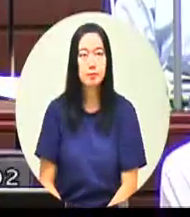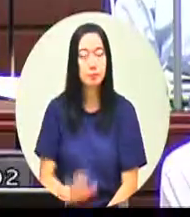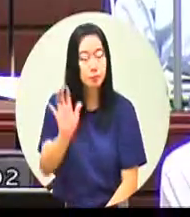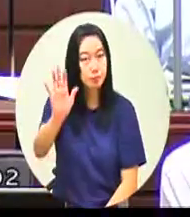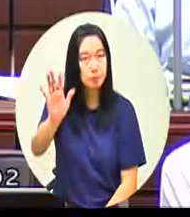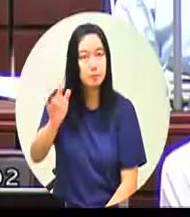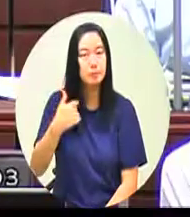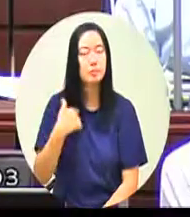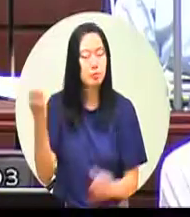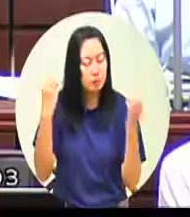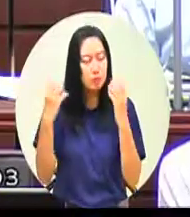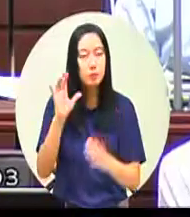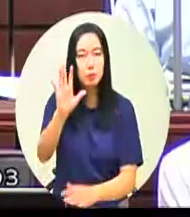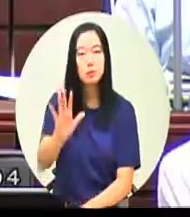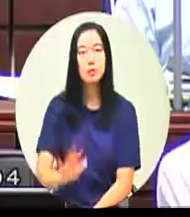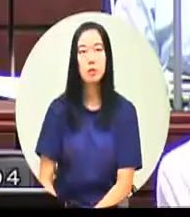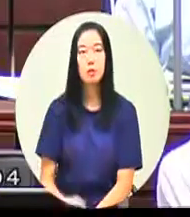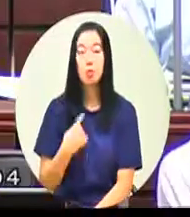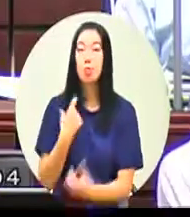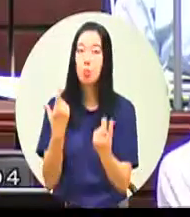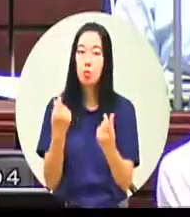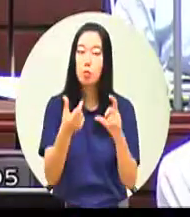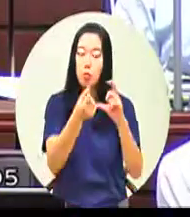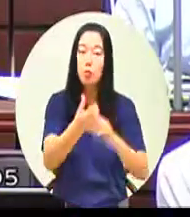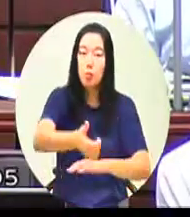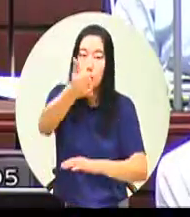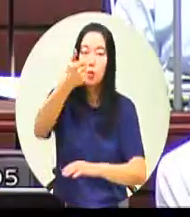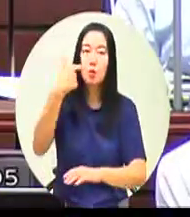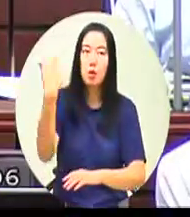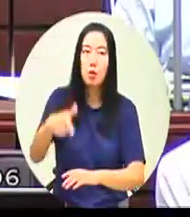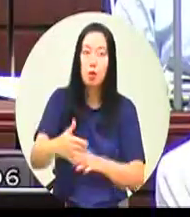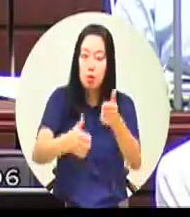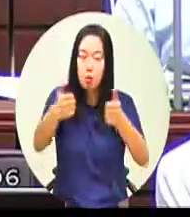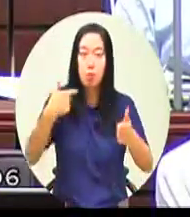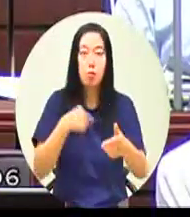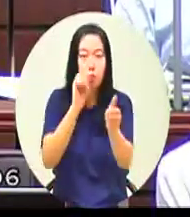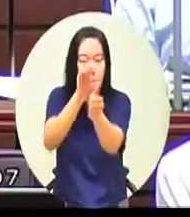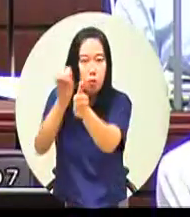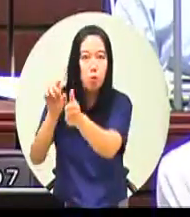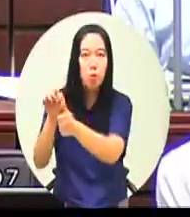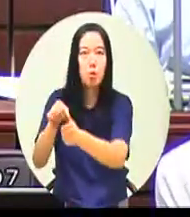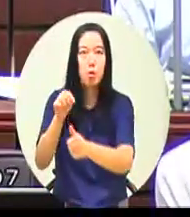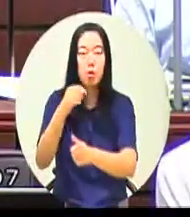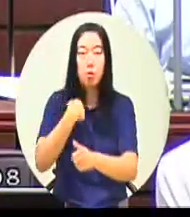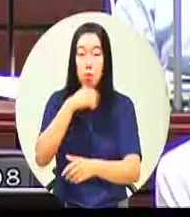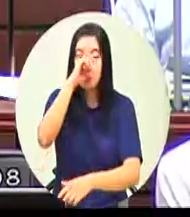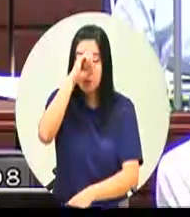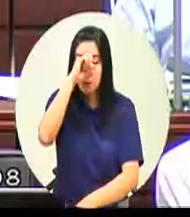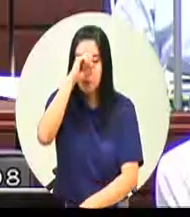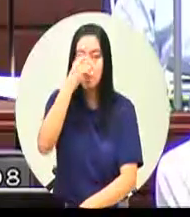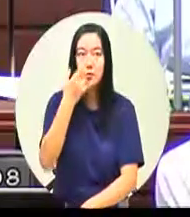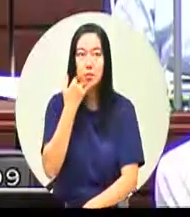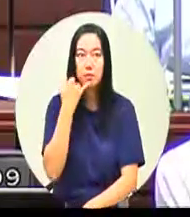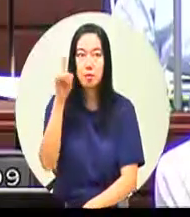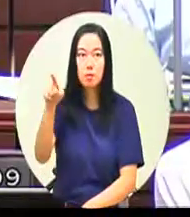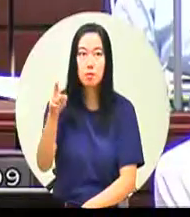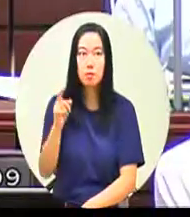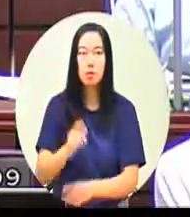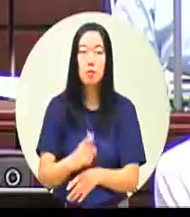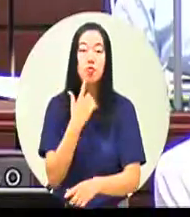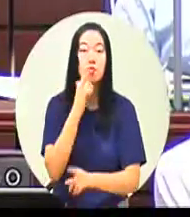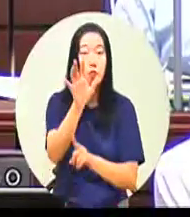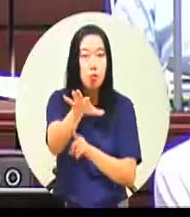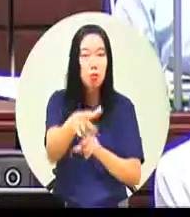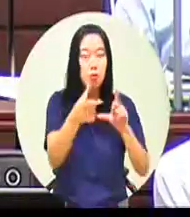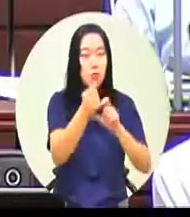嘛。 所以阮两个拢会甲区长啊，甲因的主笔啊，拢有肯定讲，我嘛希望讲因会当去向我们美浓区公所